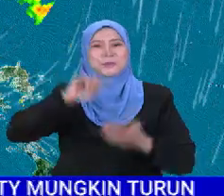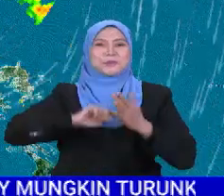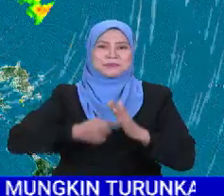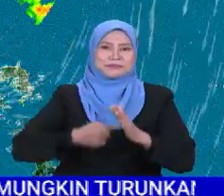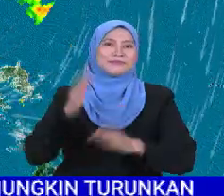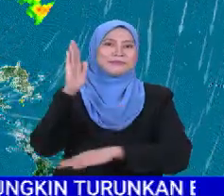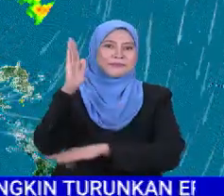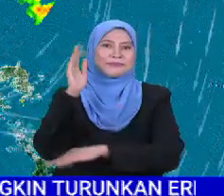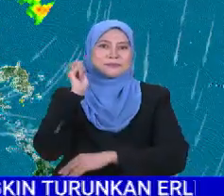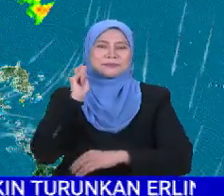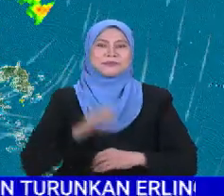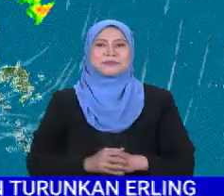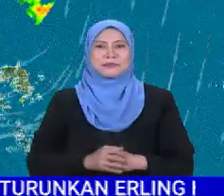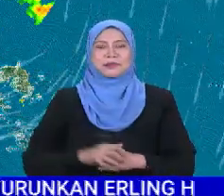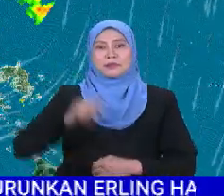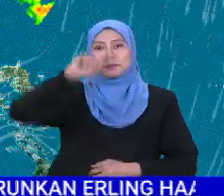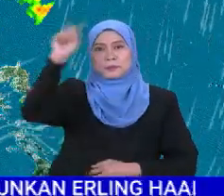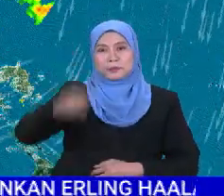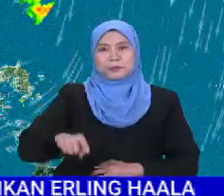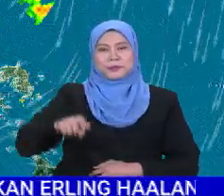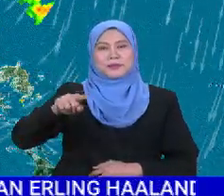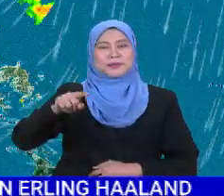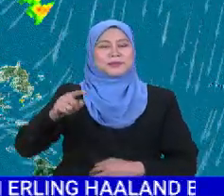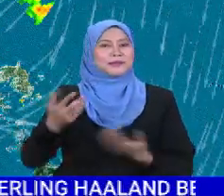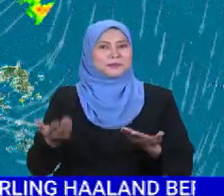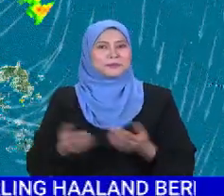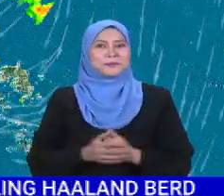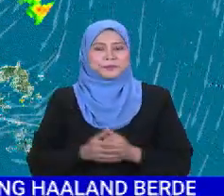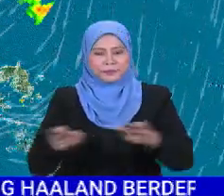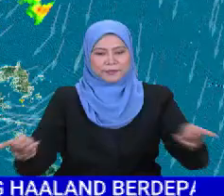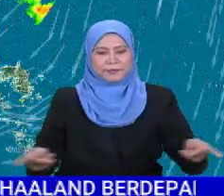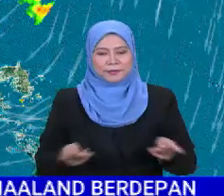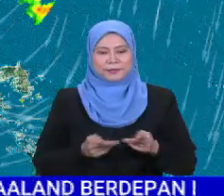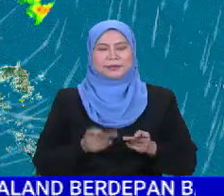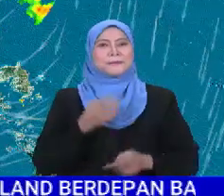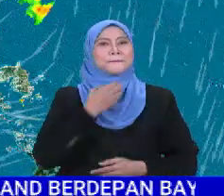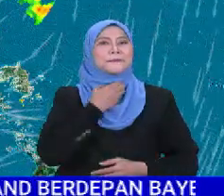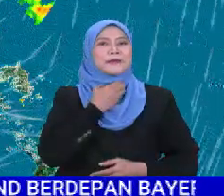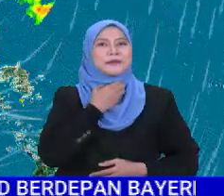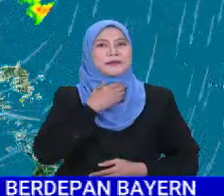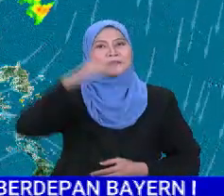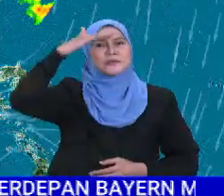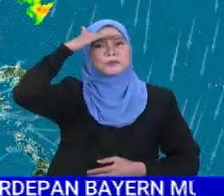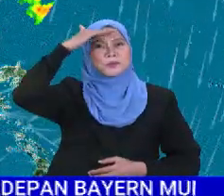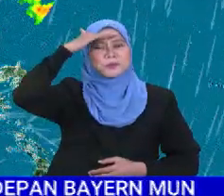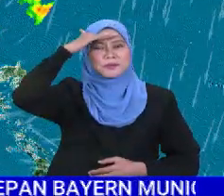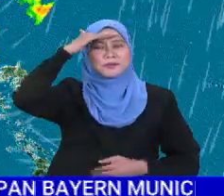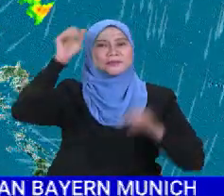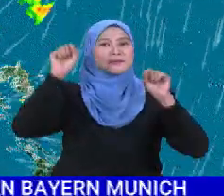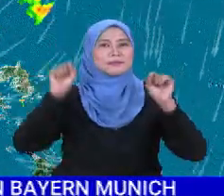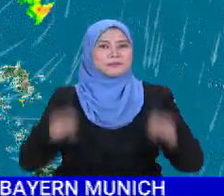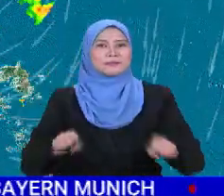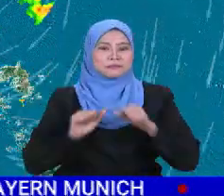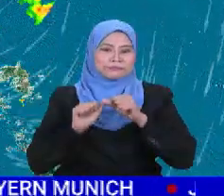hari tadi. Keadaan cuaca ribut petir terutamanya untuk beberapa kawasan untuk negeri Perak dan juga Johor dijangka mampu